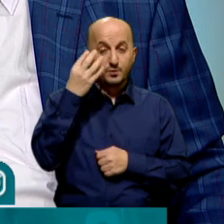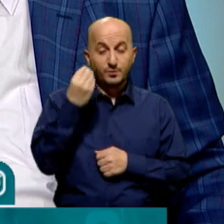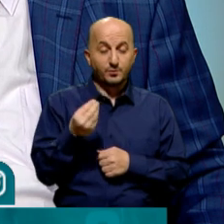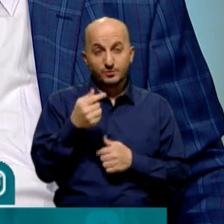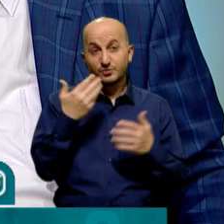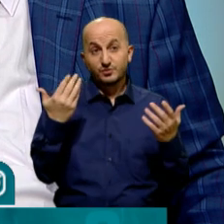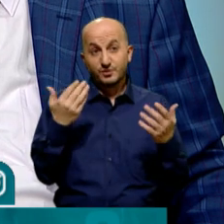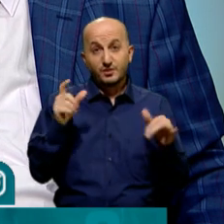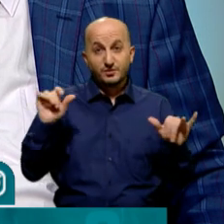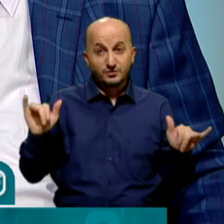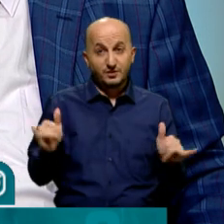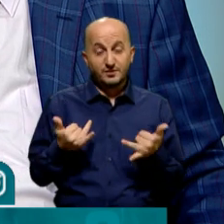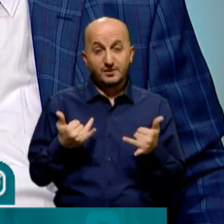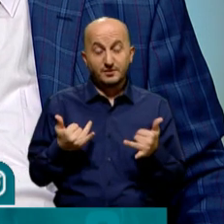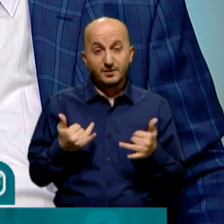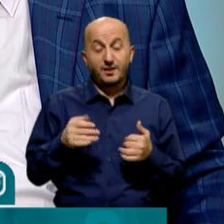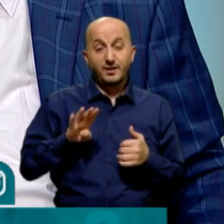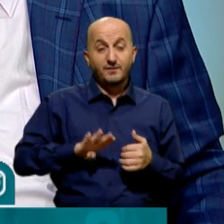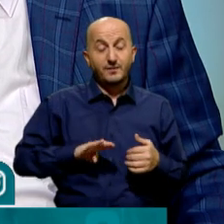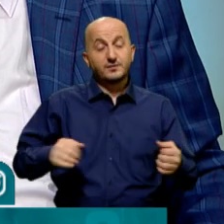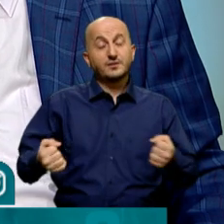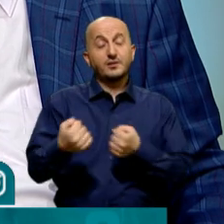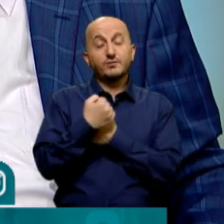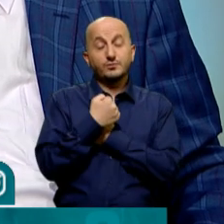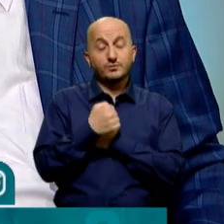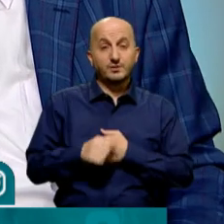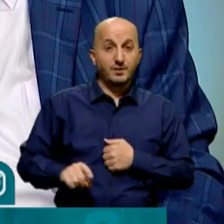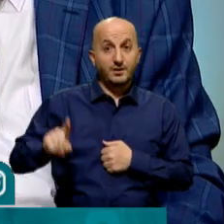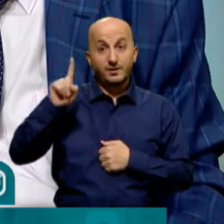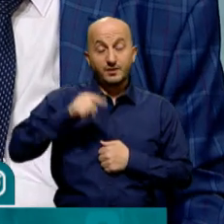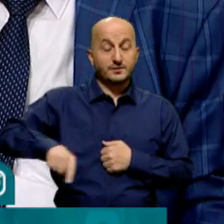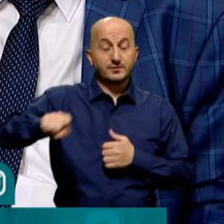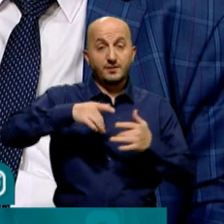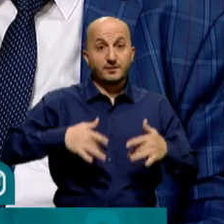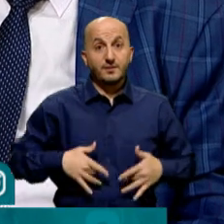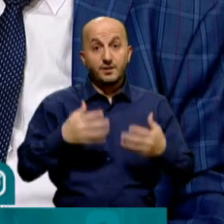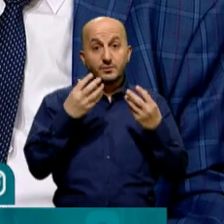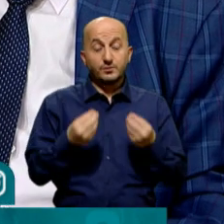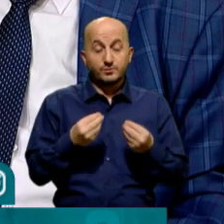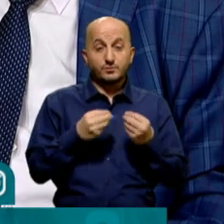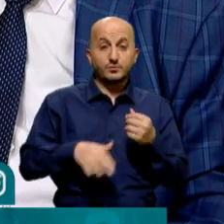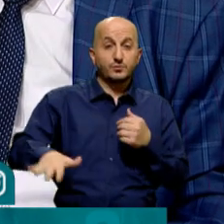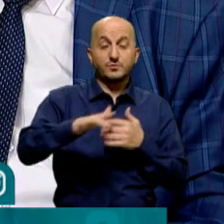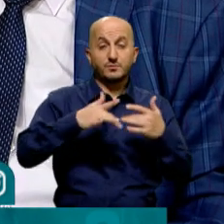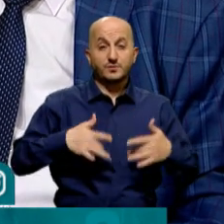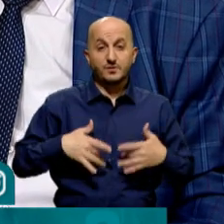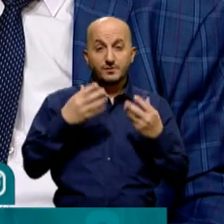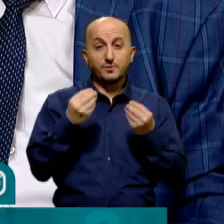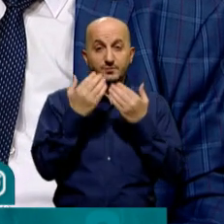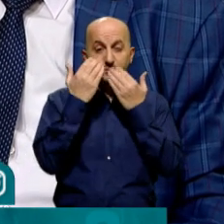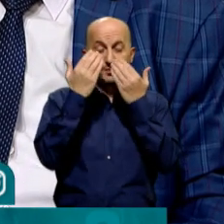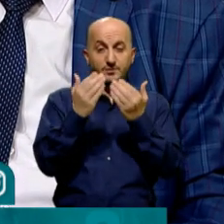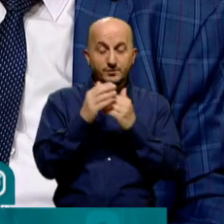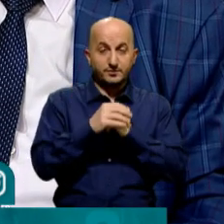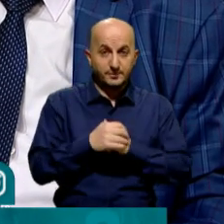İnşallah cennette evladınıza kavuşursunuz. Allah sizden razı olsun efendim. Dua bekliyoruz. Allah cümlemizden razı olsun. Duacıyız hocam.